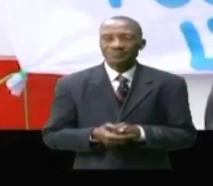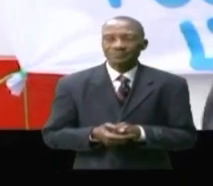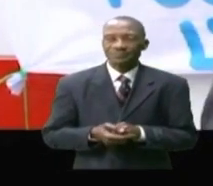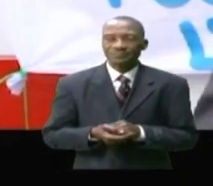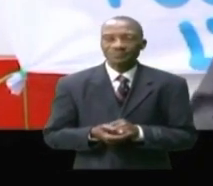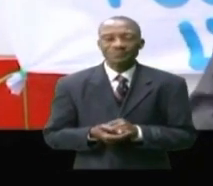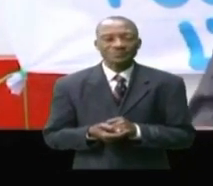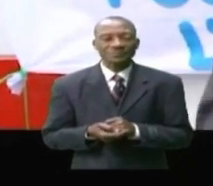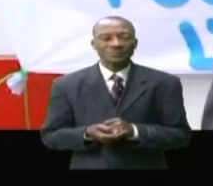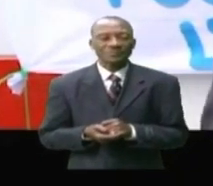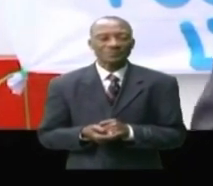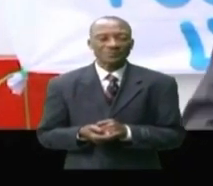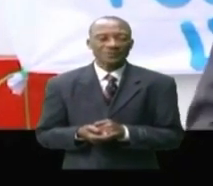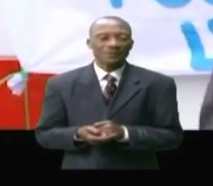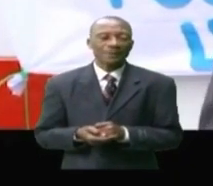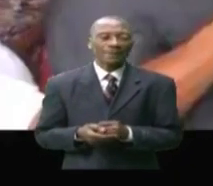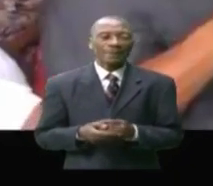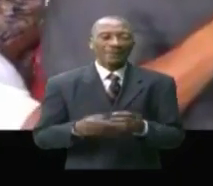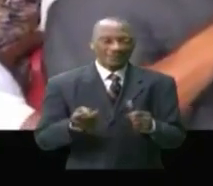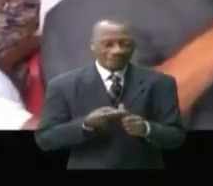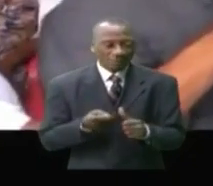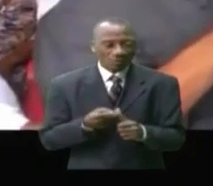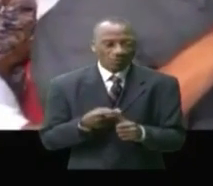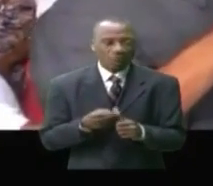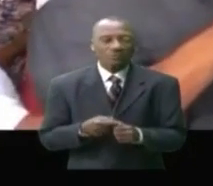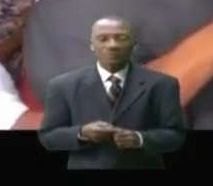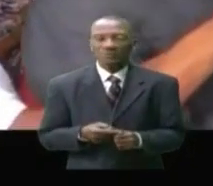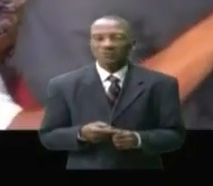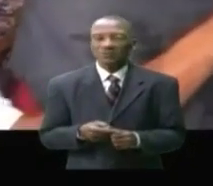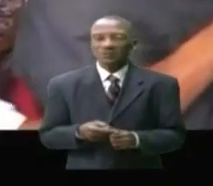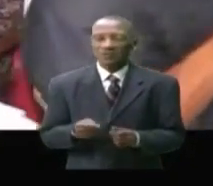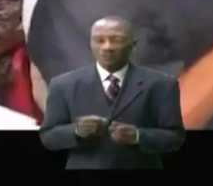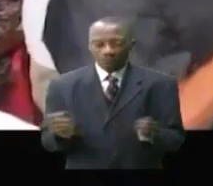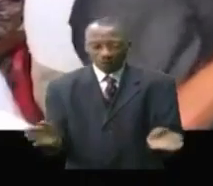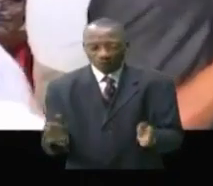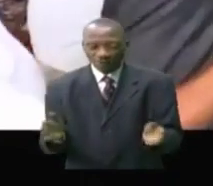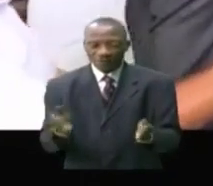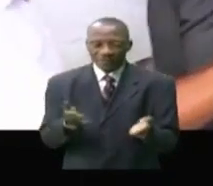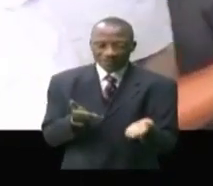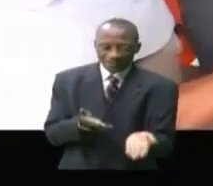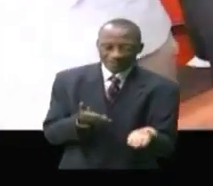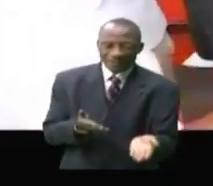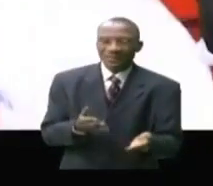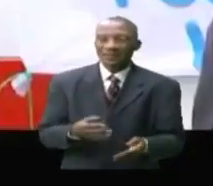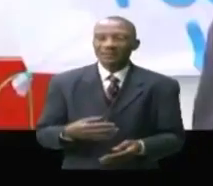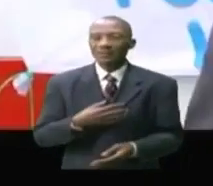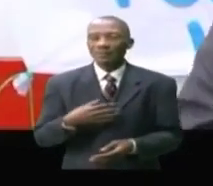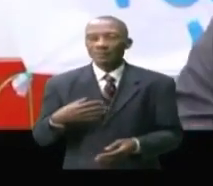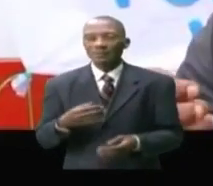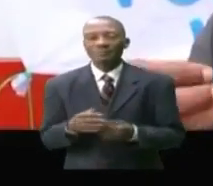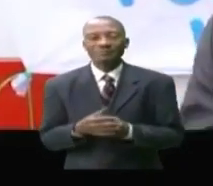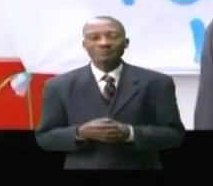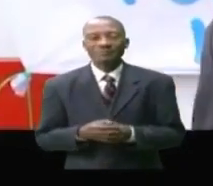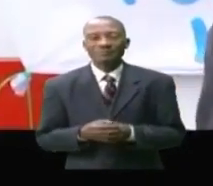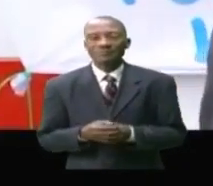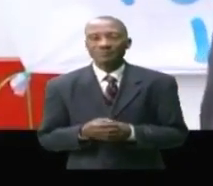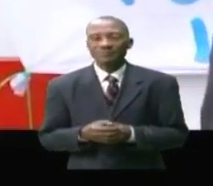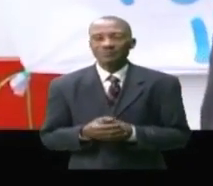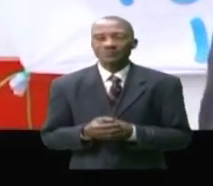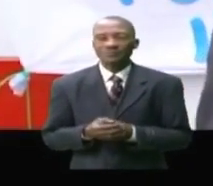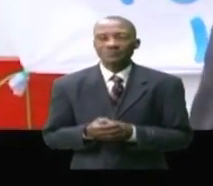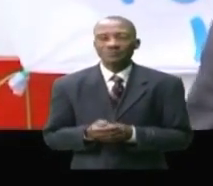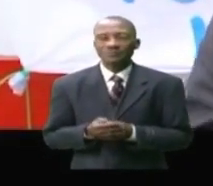tout d'abord, c'est question d'encadrer, d'aider les nécessités. Notre pays qui regorge